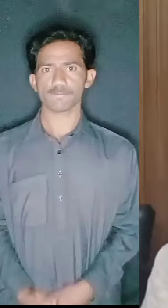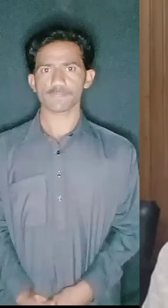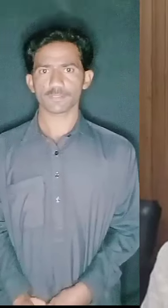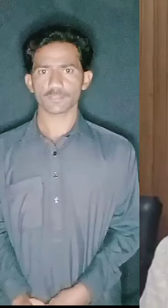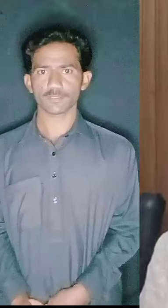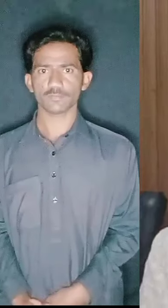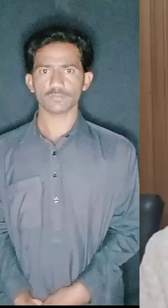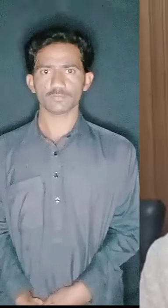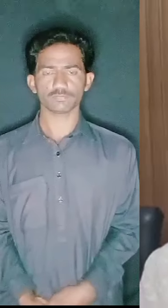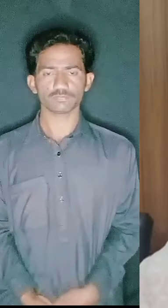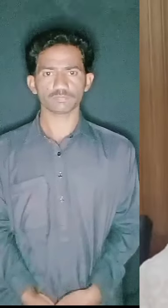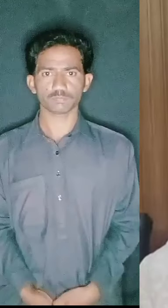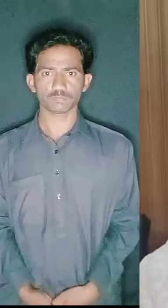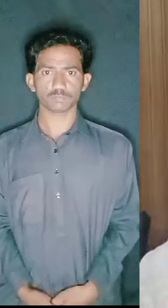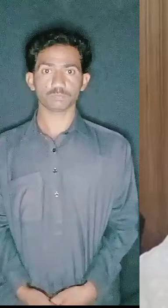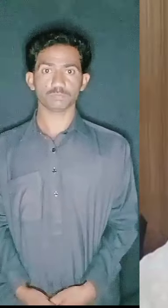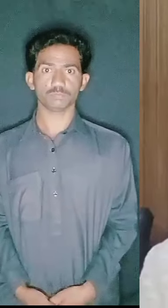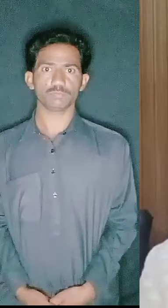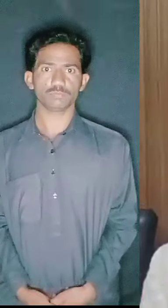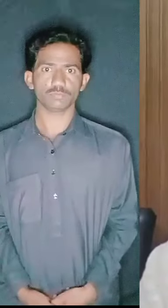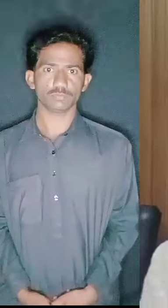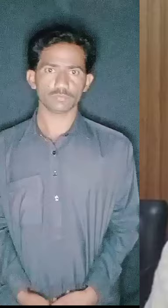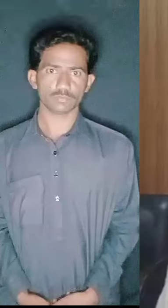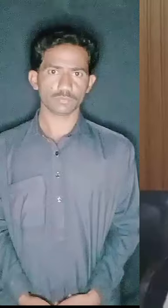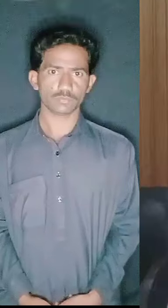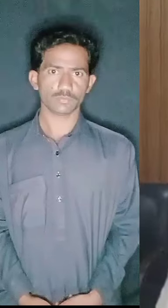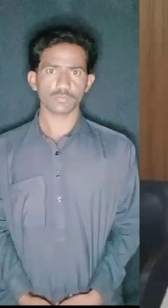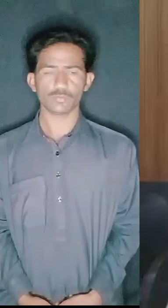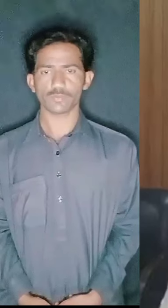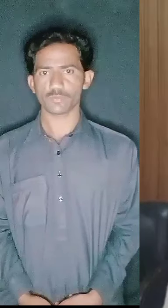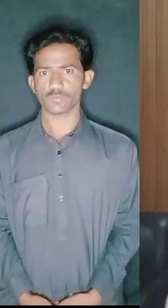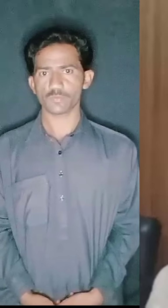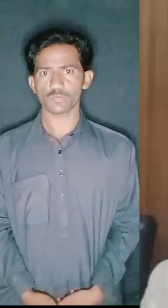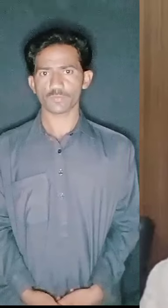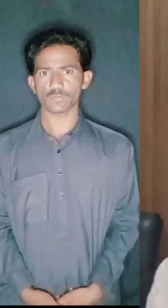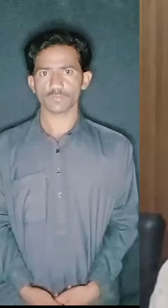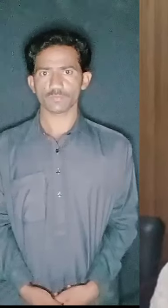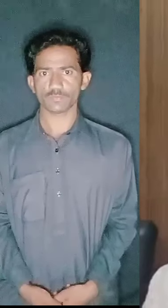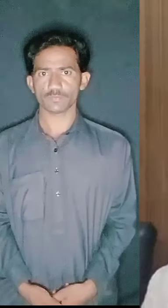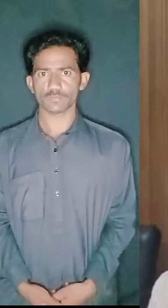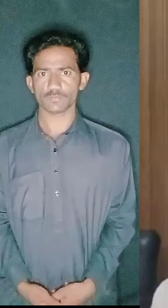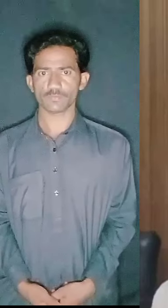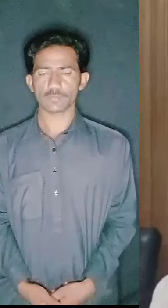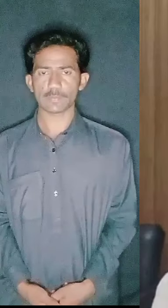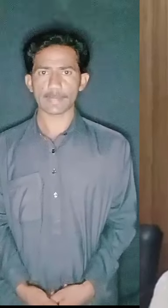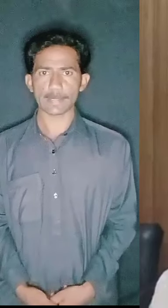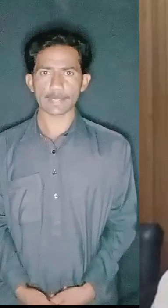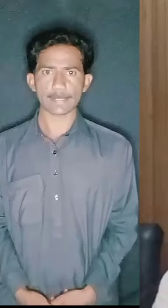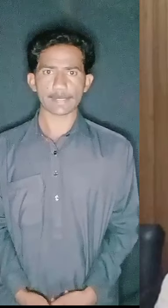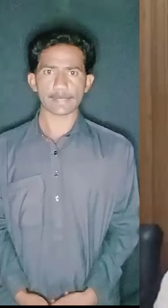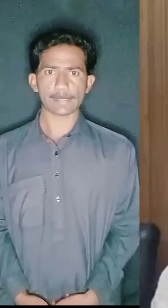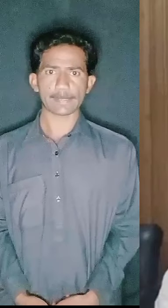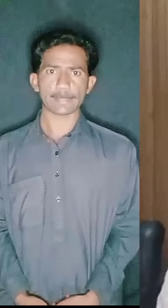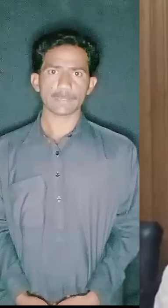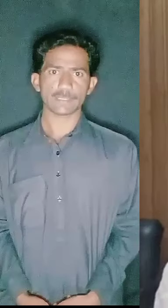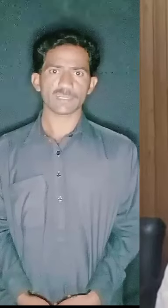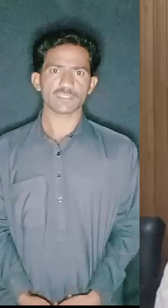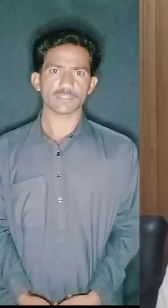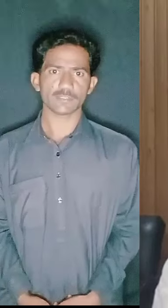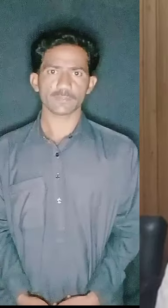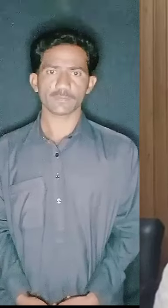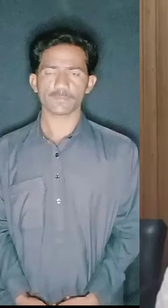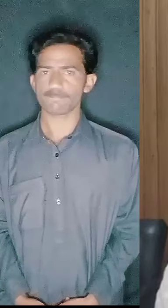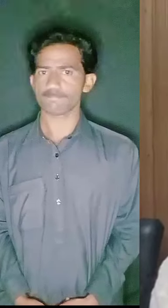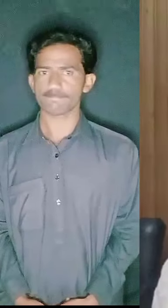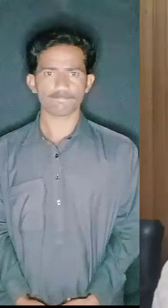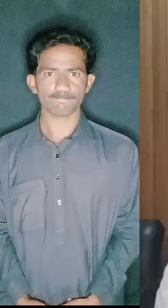तो उसको पता चल चुका था आपके सारे गलत मामलात का, तो वो उस पर खुश होता? वो ज़ाहिर है झगड़ा ही करता ना आपसे, कि उसको खुश